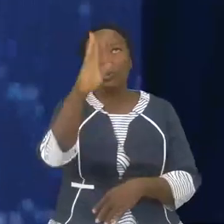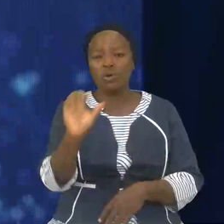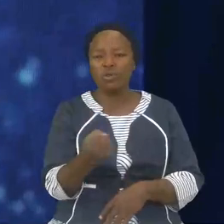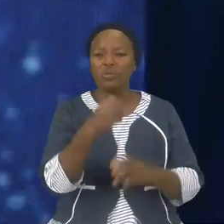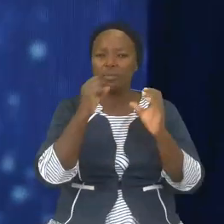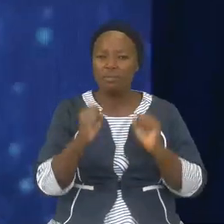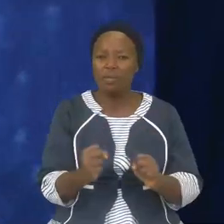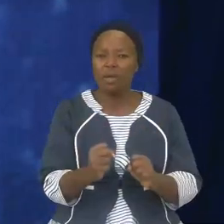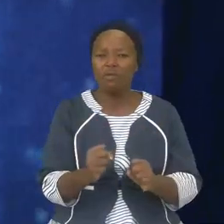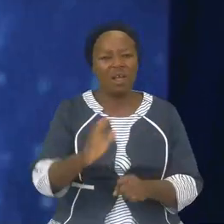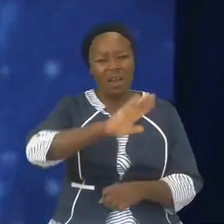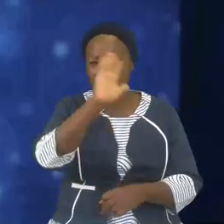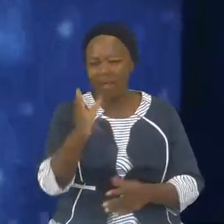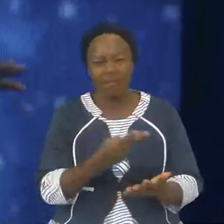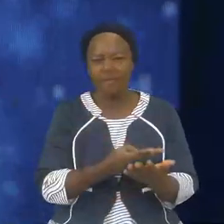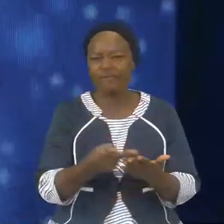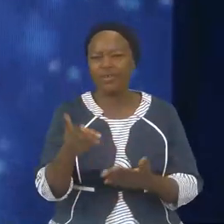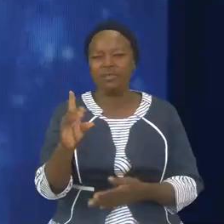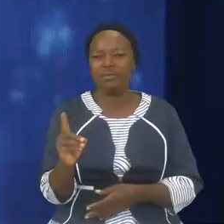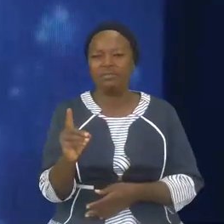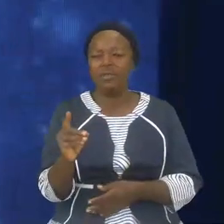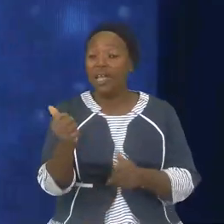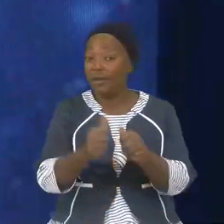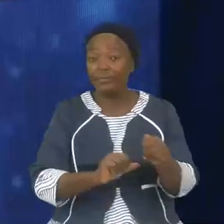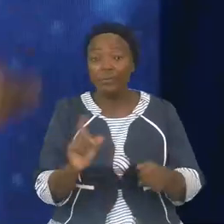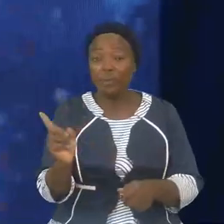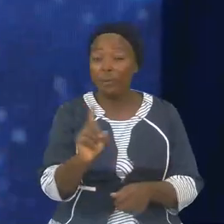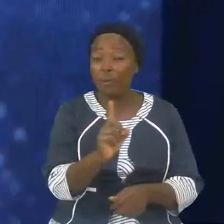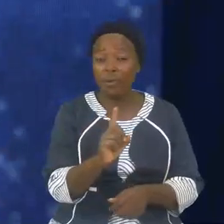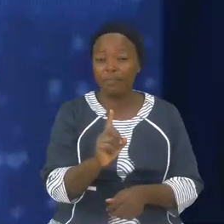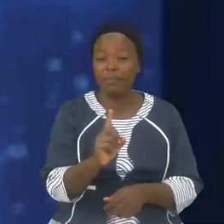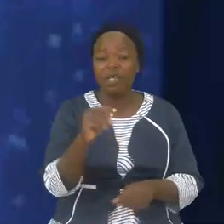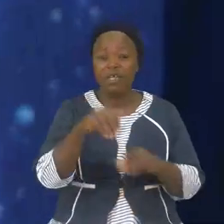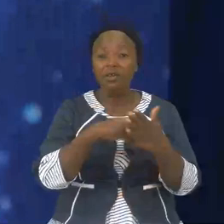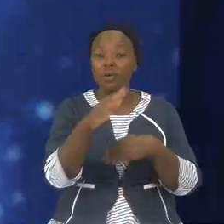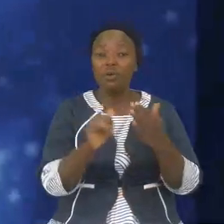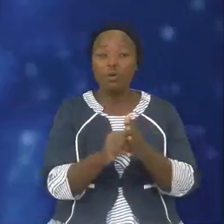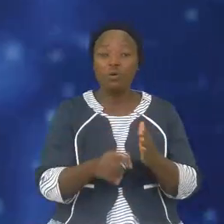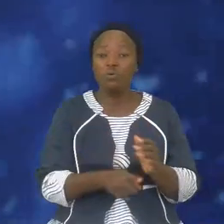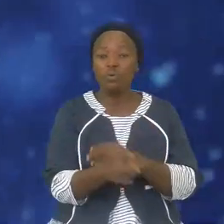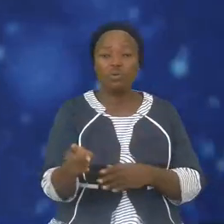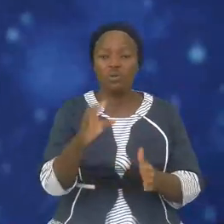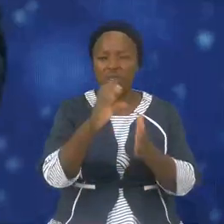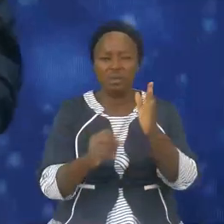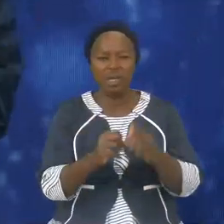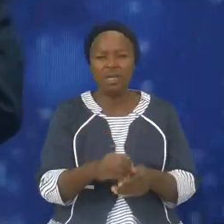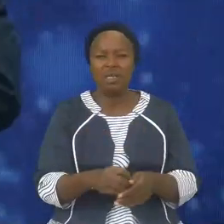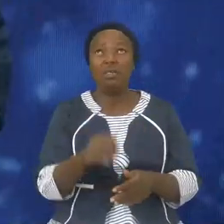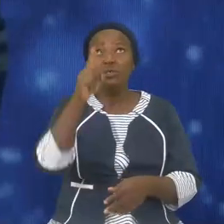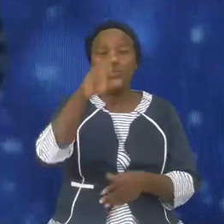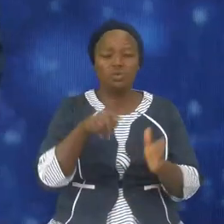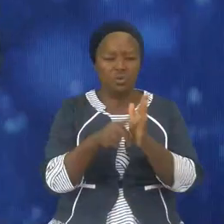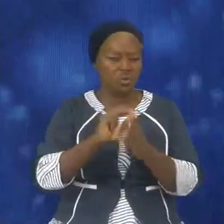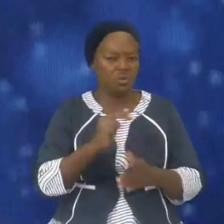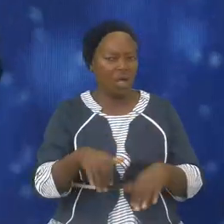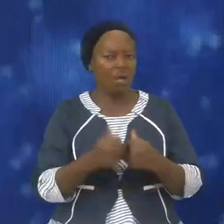la puissance de Dieu n'échoue jamais, ne faillit jamais. Partout, dans tous ces chapitres, Dieu nous a